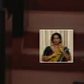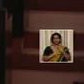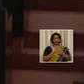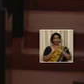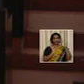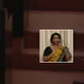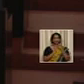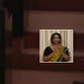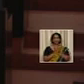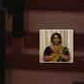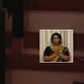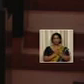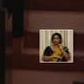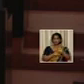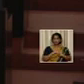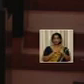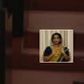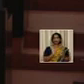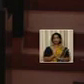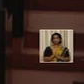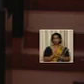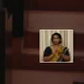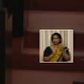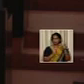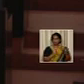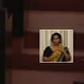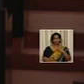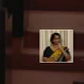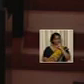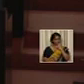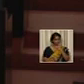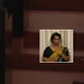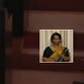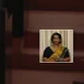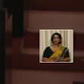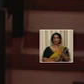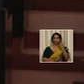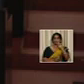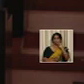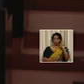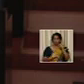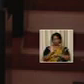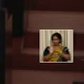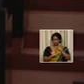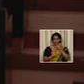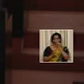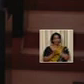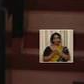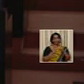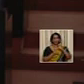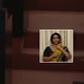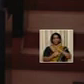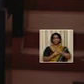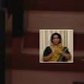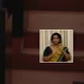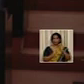හා භෞතික සැලසුම් පිළිබඳ ආංශික අධීක්ෂණ කාර්ක සභාවට යොමු කළ කියා මම යෝජනා කරමි. 2022 වර්ෂය සඳහා හම්බන්තොට දිස්ත්‍රික් ලේකම්